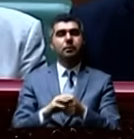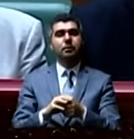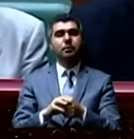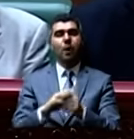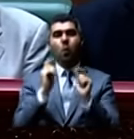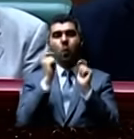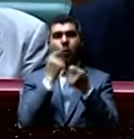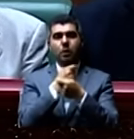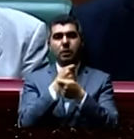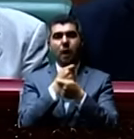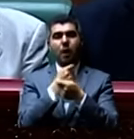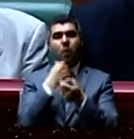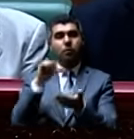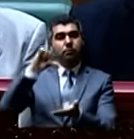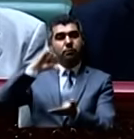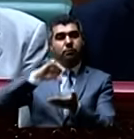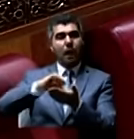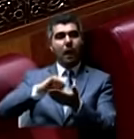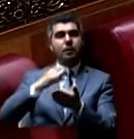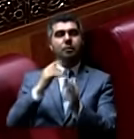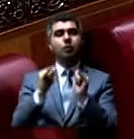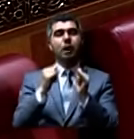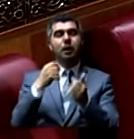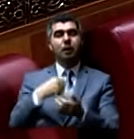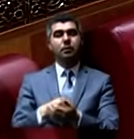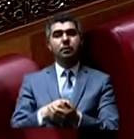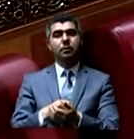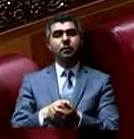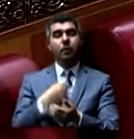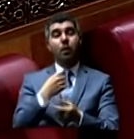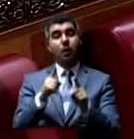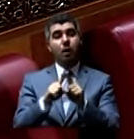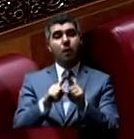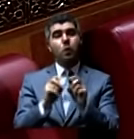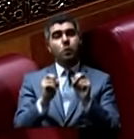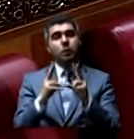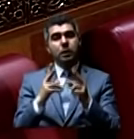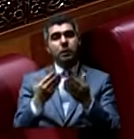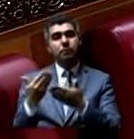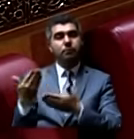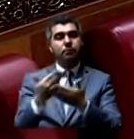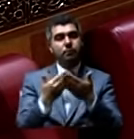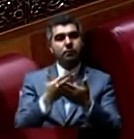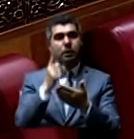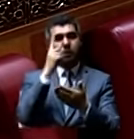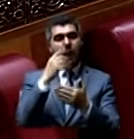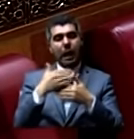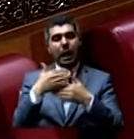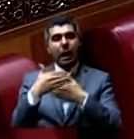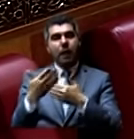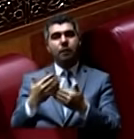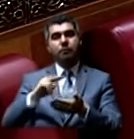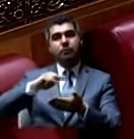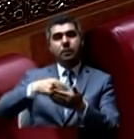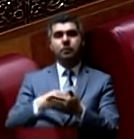يعني وجده مع وهران. حنا جالسين كنتحاوروا، نتمناو يبدو ان عندهم قبول مبدئي، عندنا قبول مبدئي، يمكن الترتيبات ان شاء الله. وان